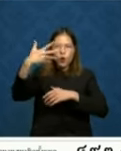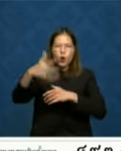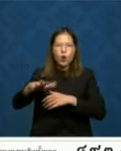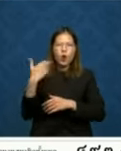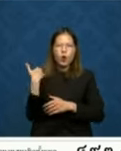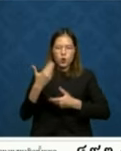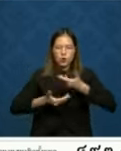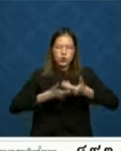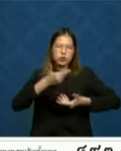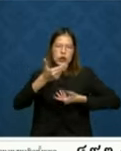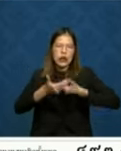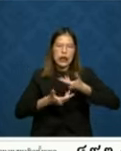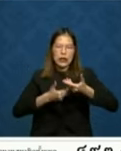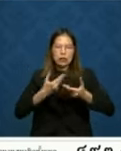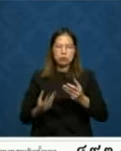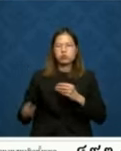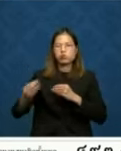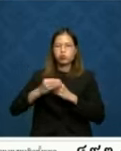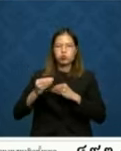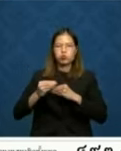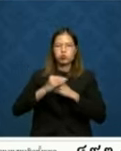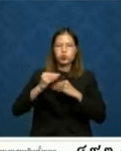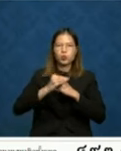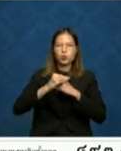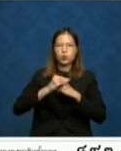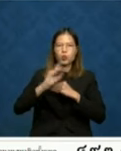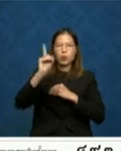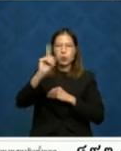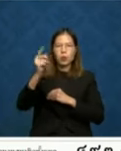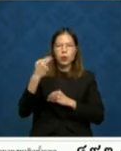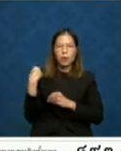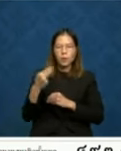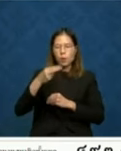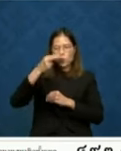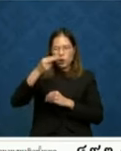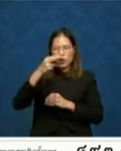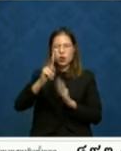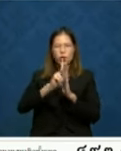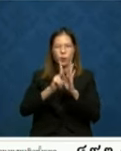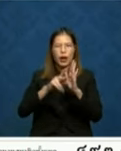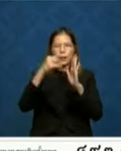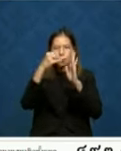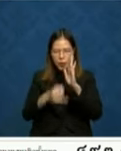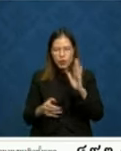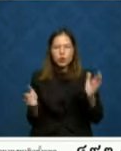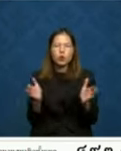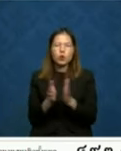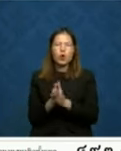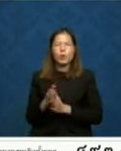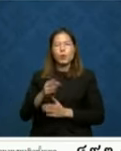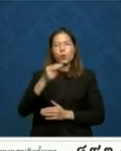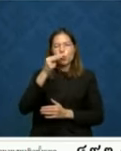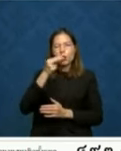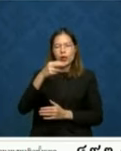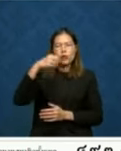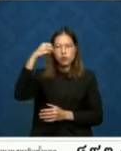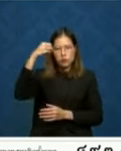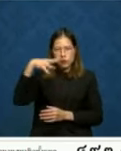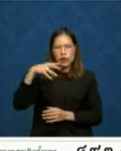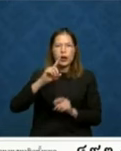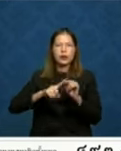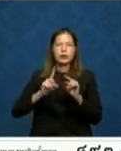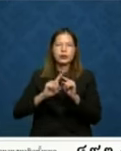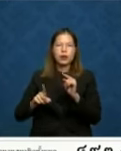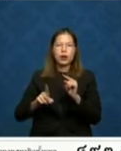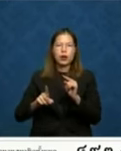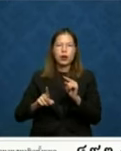ตลาดมันก็เลยเติบโตขึ้นและเป็นการเติบโตแบบบุหรี่เถื่อนรวมทั้งบุหรี่ไฟฟ้าก็เข้ามาด้วยทำอย่างไรคะ